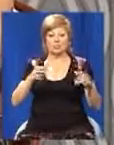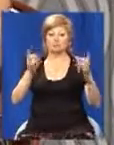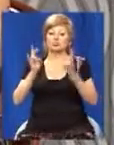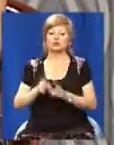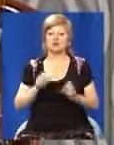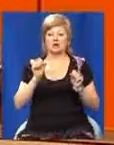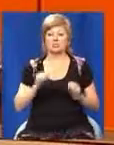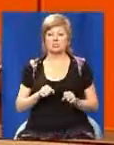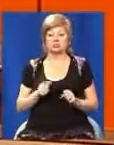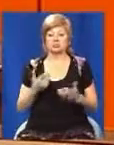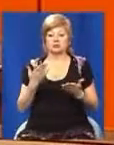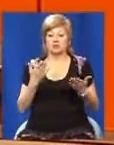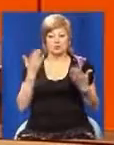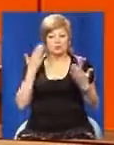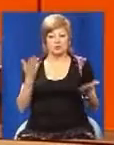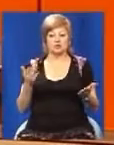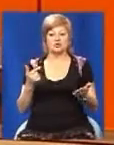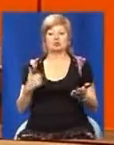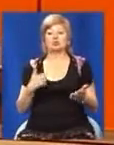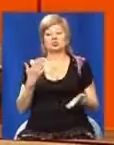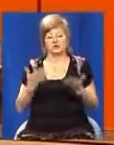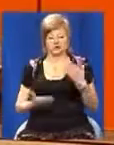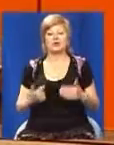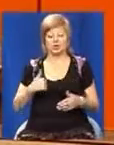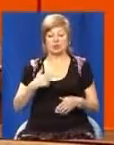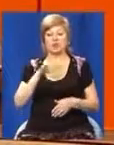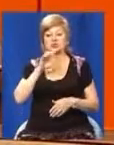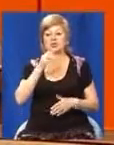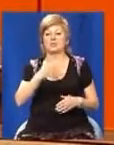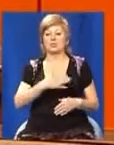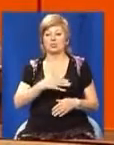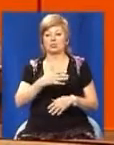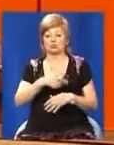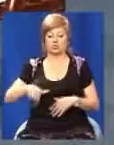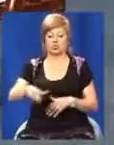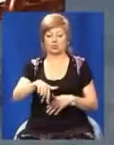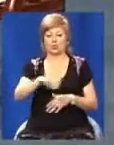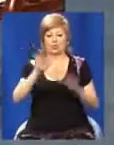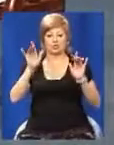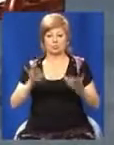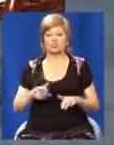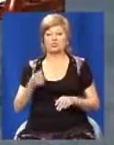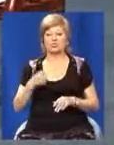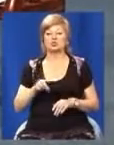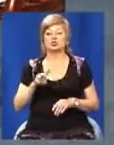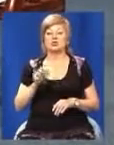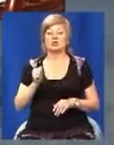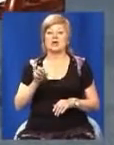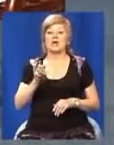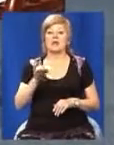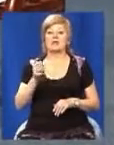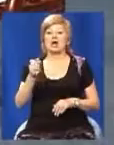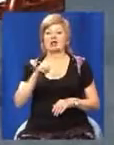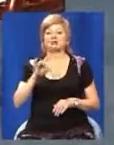постраждати. А ще... Не знаю, мій Домінік обожає входити під дощем. Все тому, що лабрадори дуже розумні